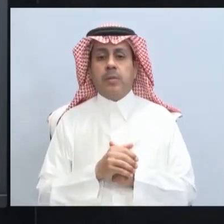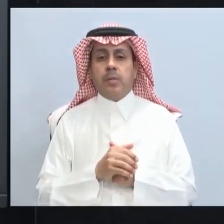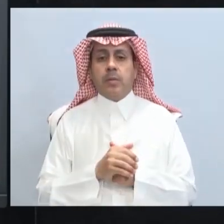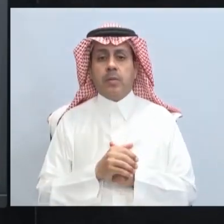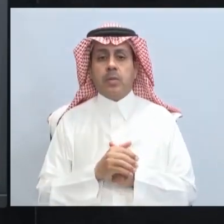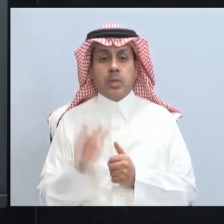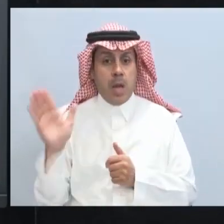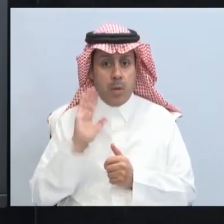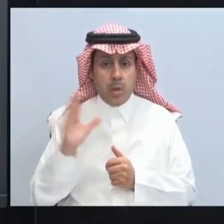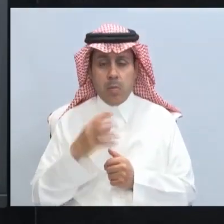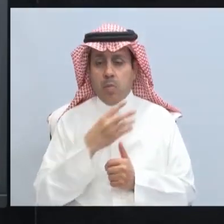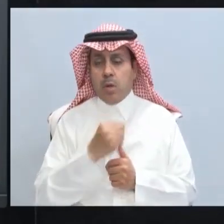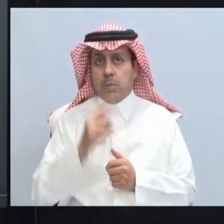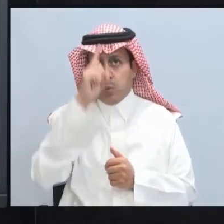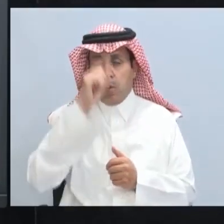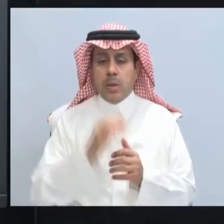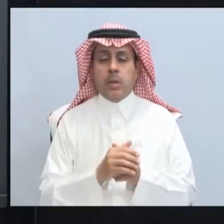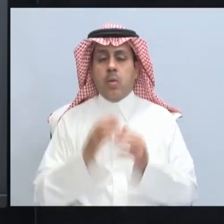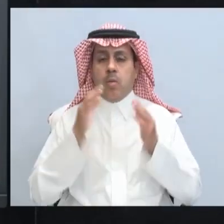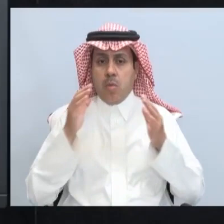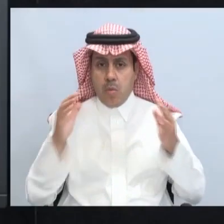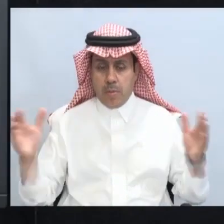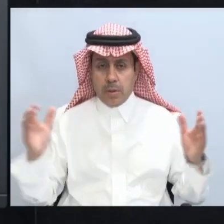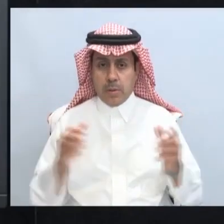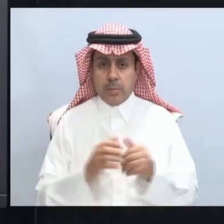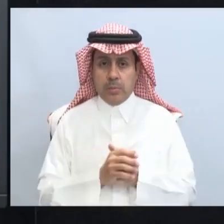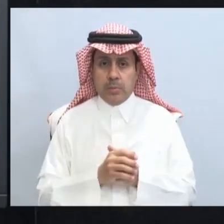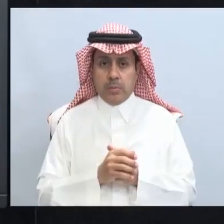تعالى والسلام عليكم ورحمه الله تعالى وبركاته